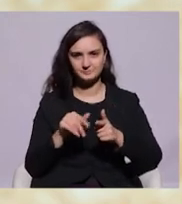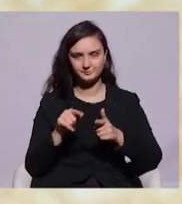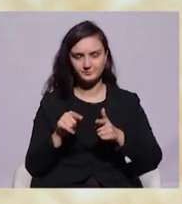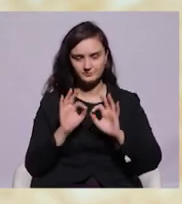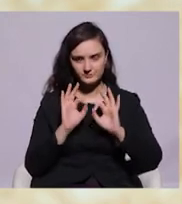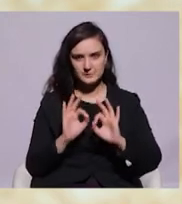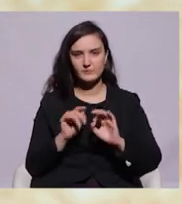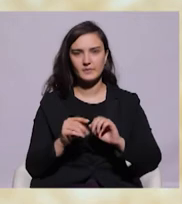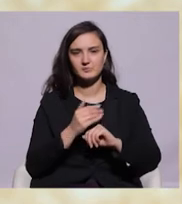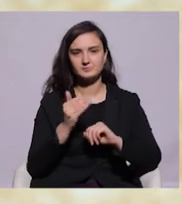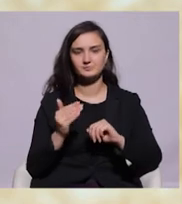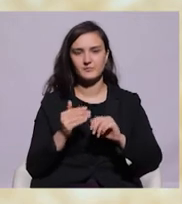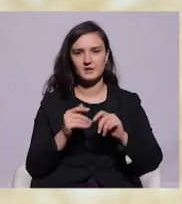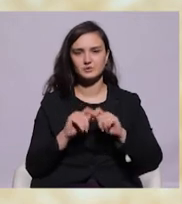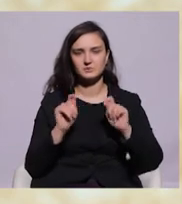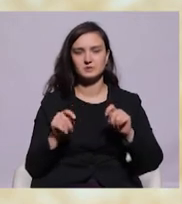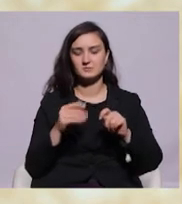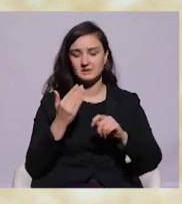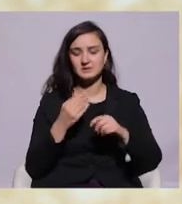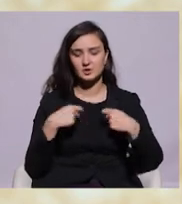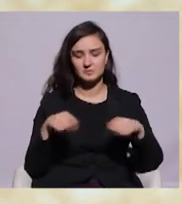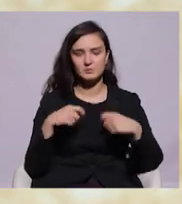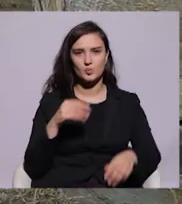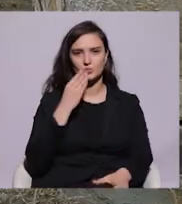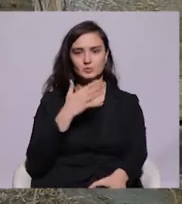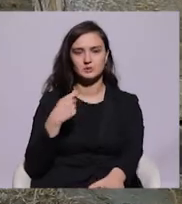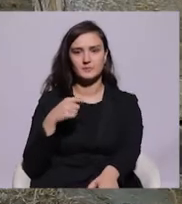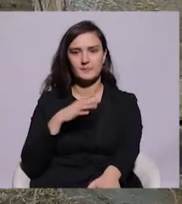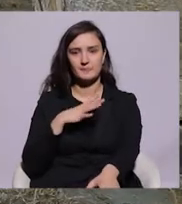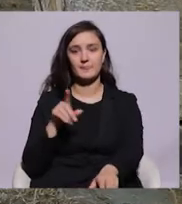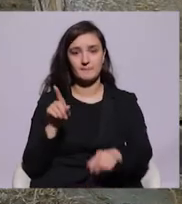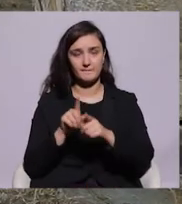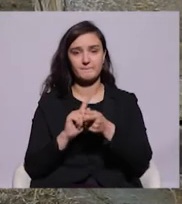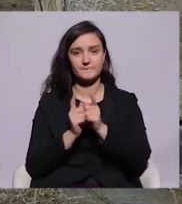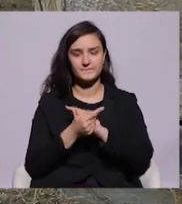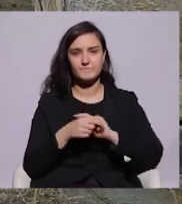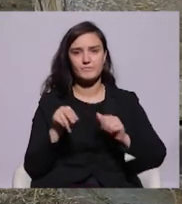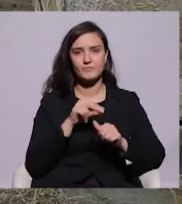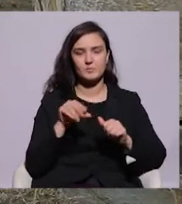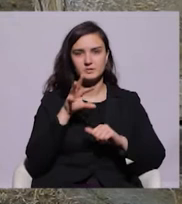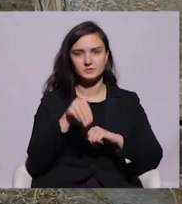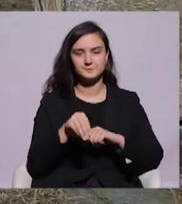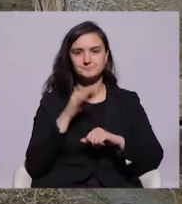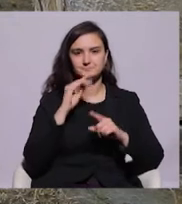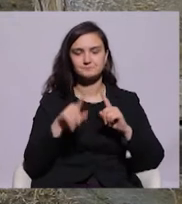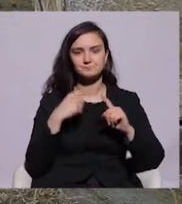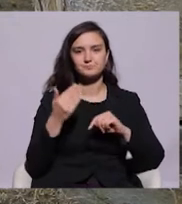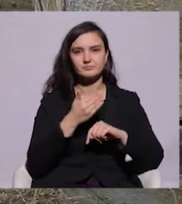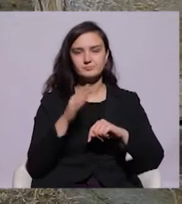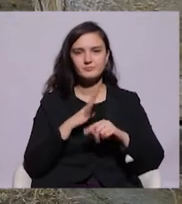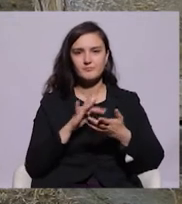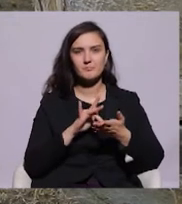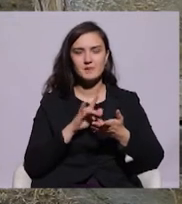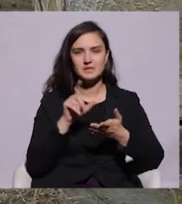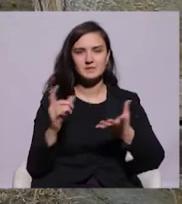და ბაზარზეც სწორედ მათ მიერ შექმნილი პროდუქტი იყიდებოდა. ასე დამკვიდრდნენ სომხები სამცხე-ჯავახეთში, შემდეგ მათ